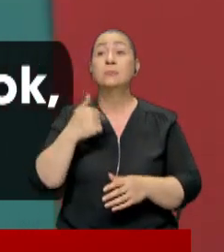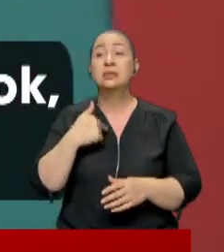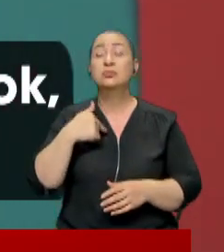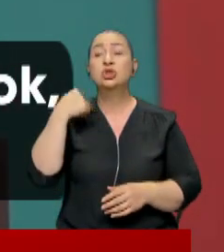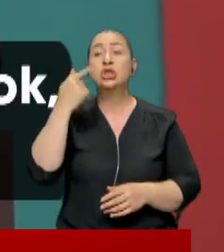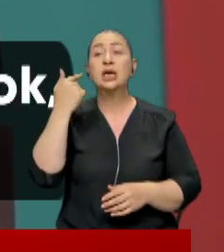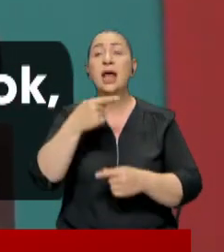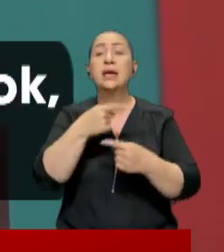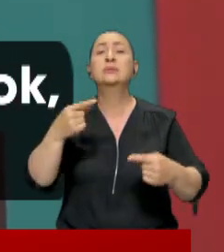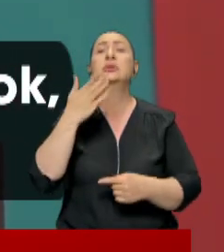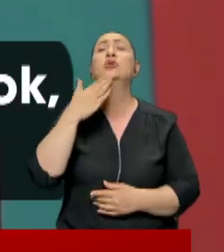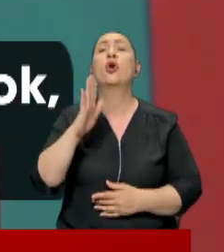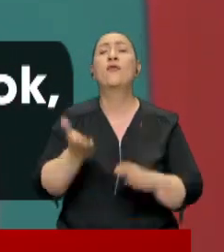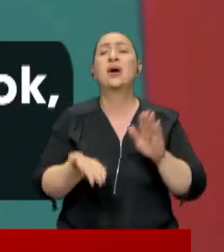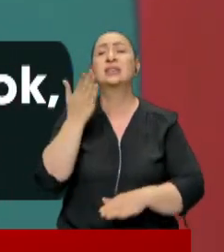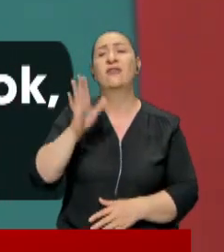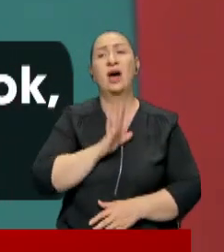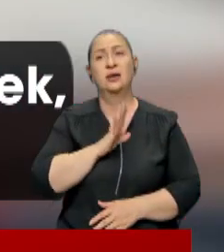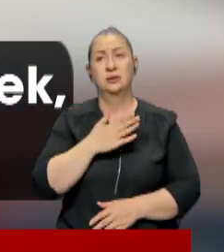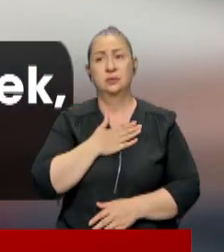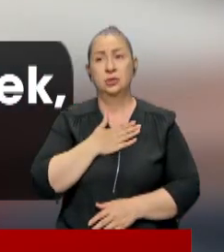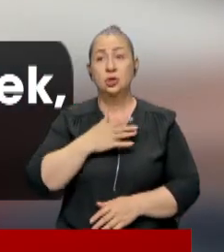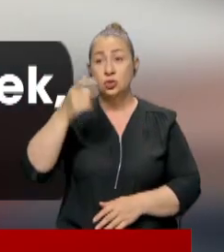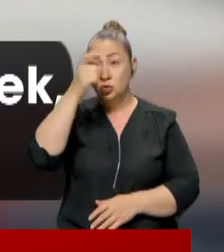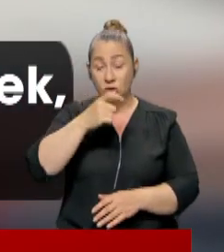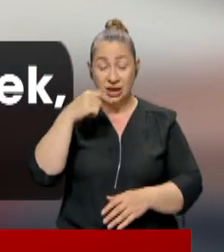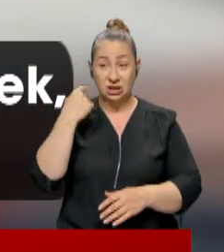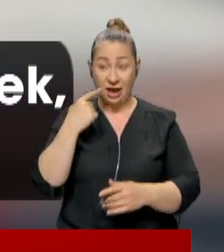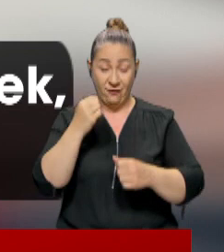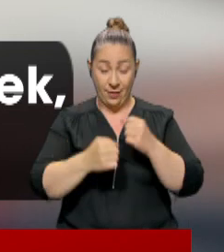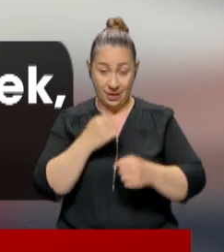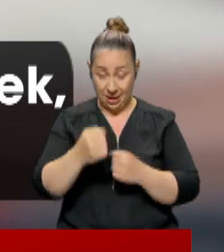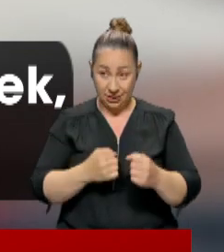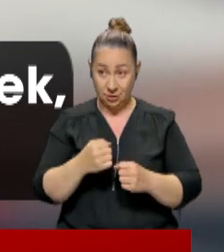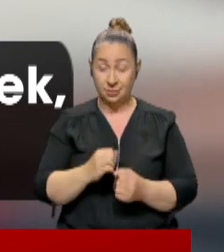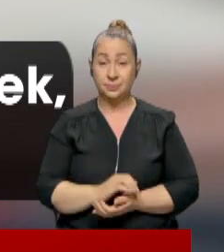Bizim şeker noksanımız yok, fazlamız var. Türkiye şeker fabrikalarının